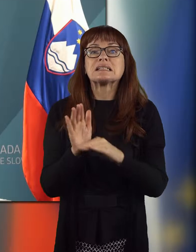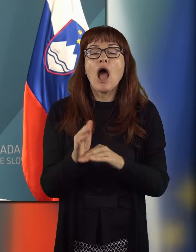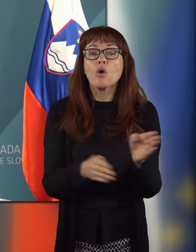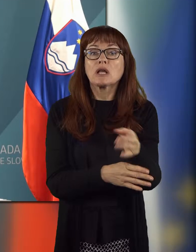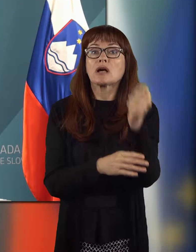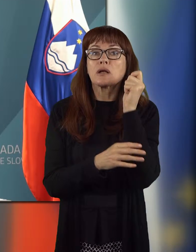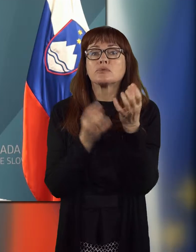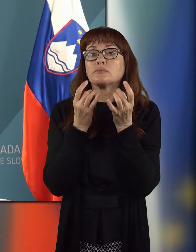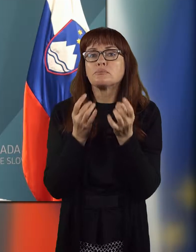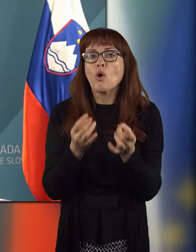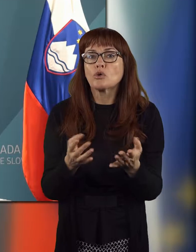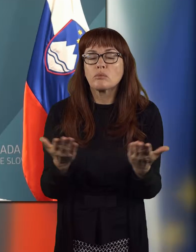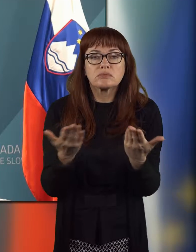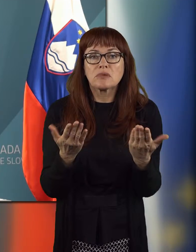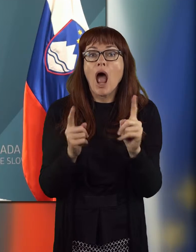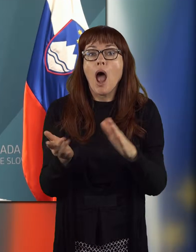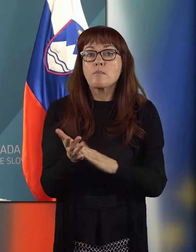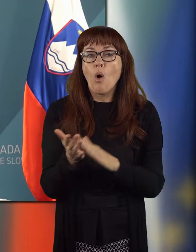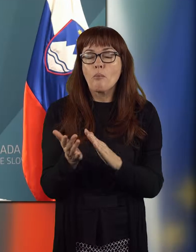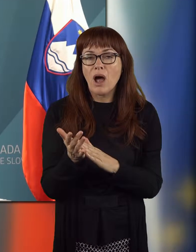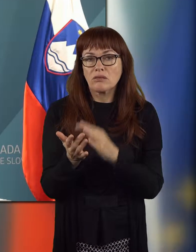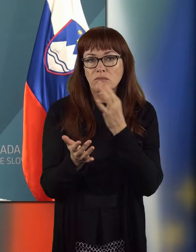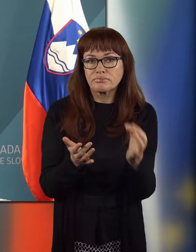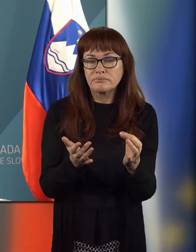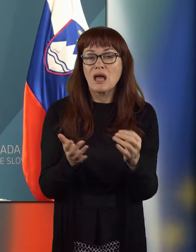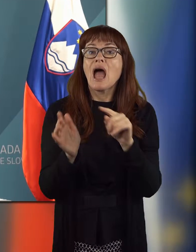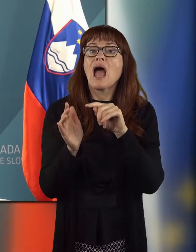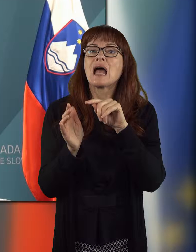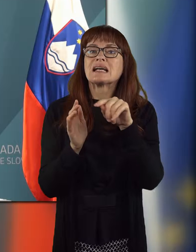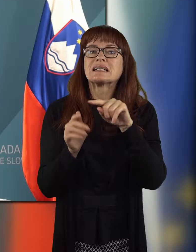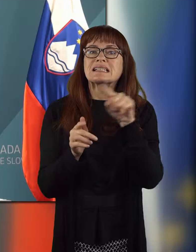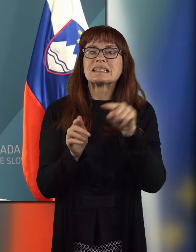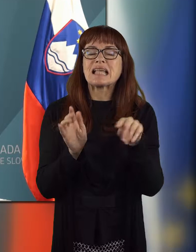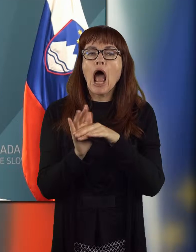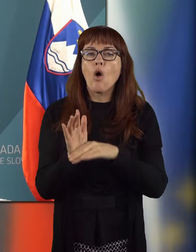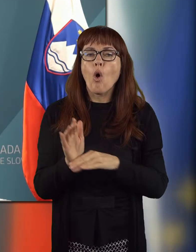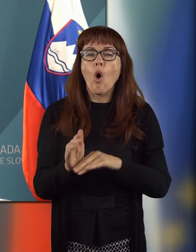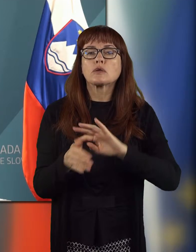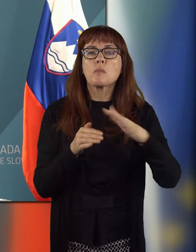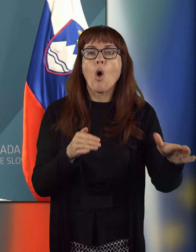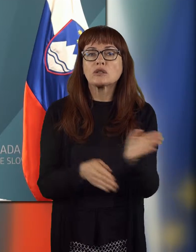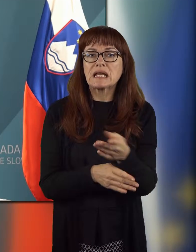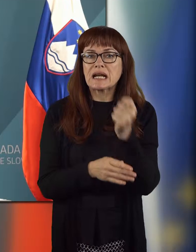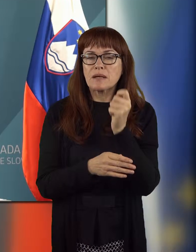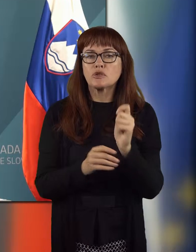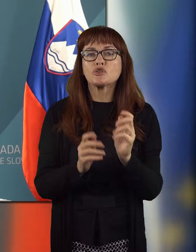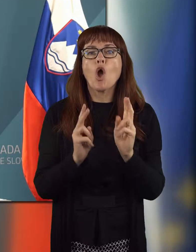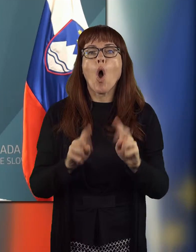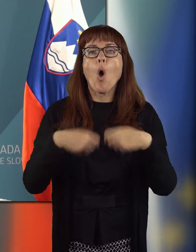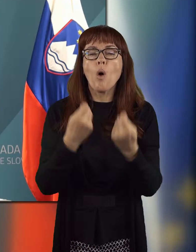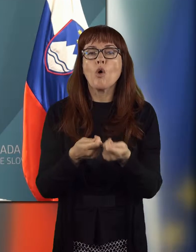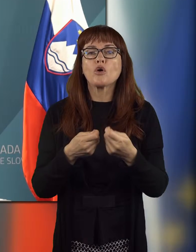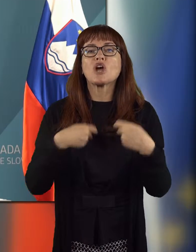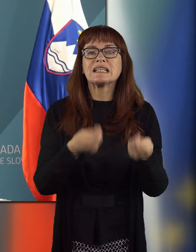so podrobnosti, recimo, kaj to pomeni zdaj? Torej, zakon o morskem ribištvu predvsem omogoča